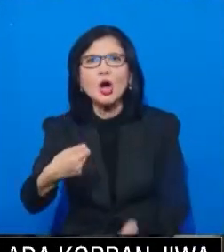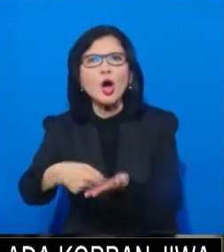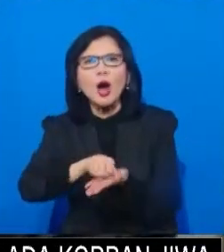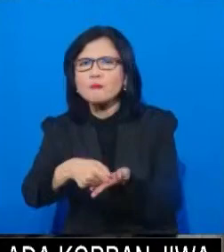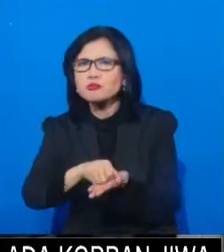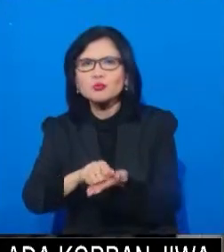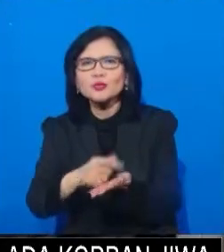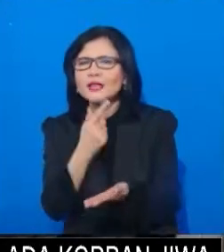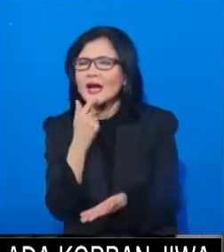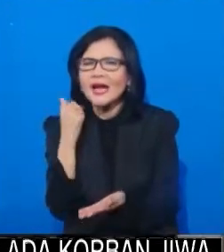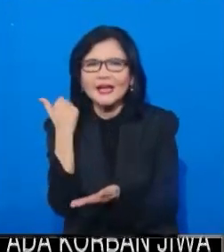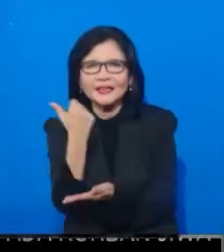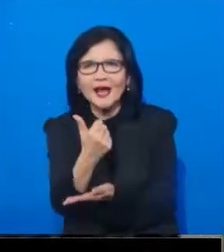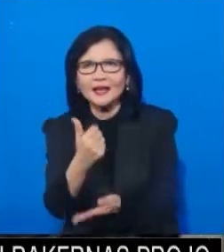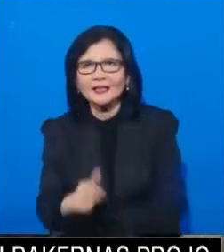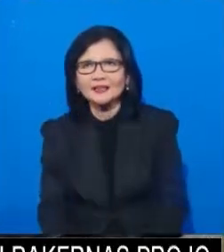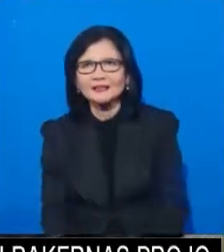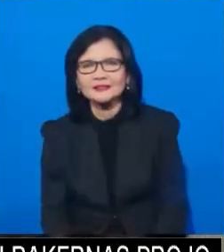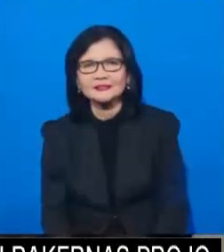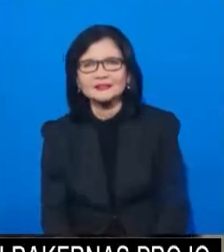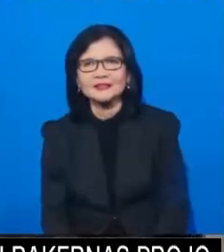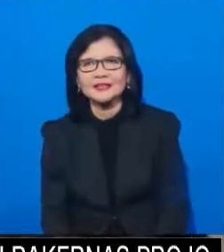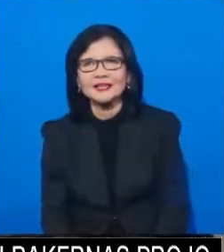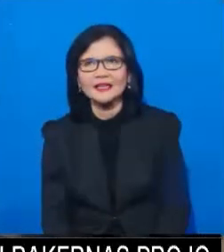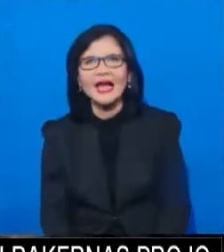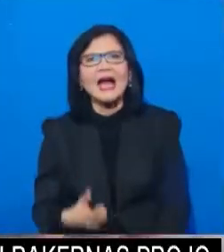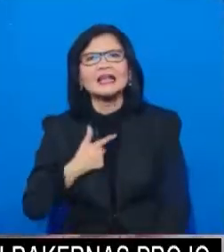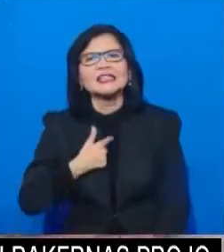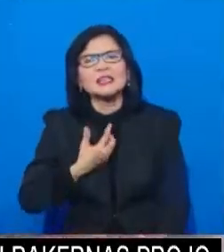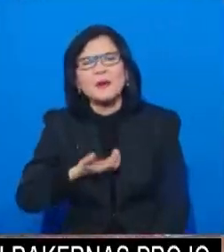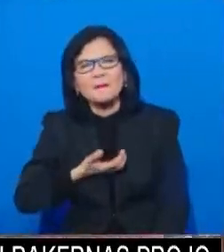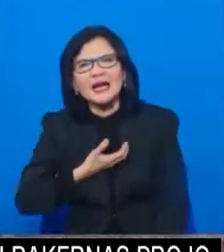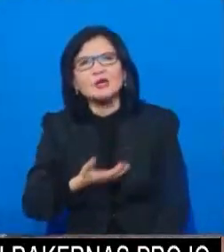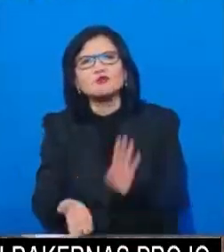berasa asinnya, semua pas, terus bikin ketagihan aja.